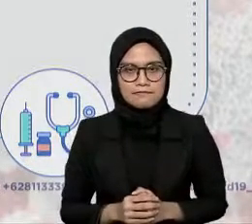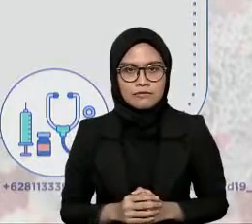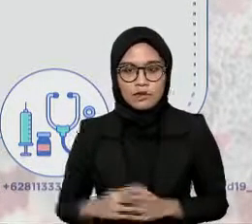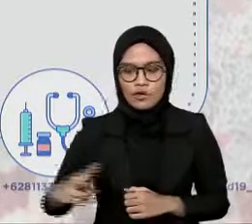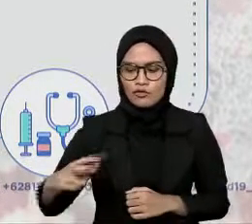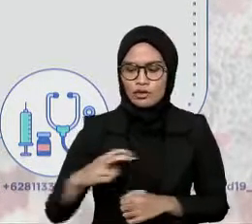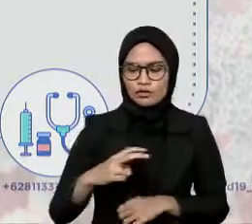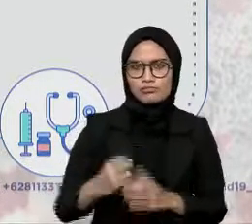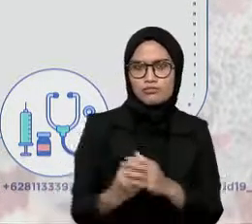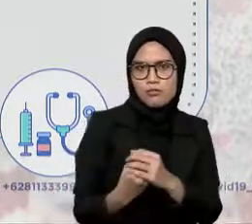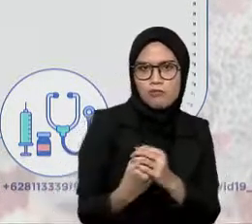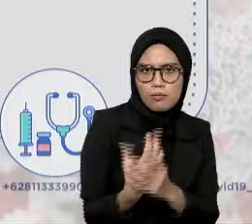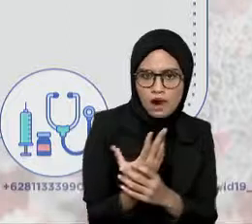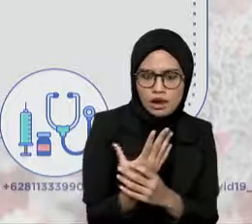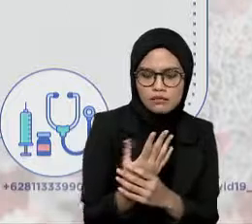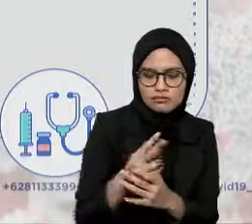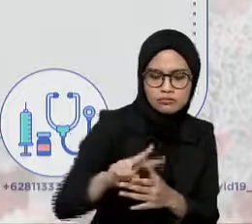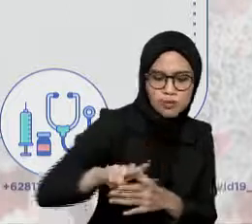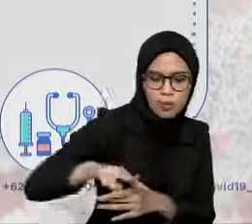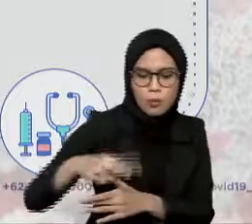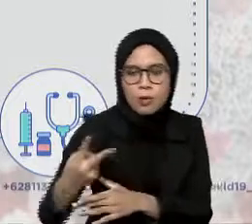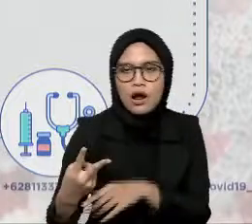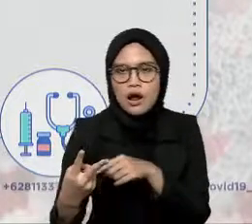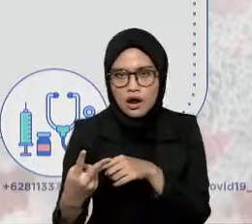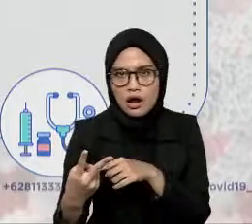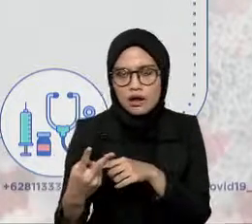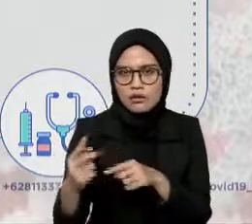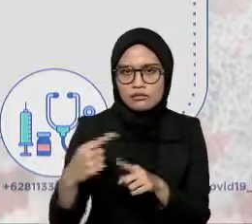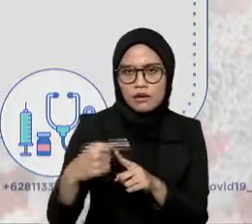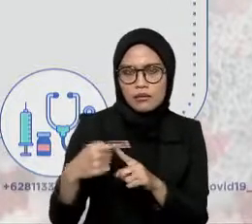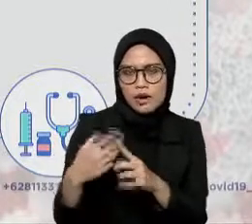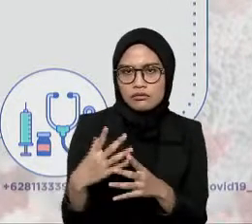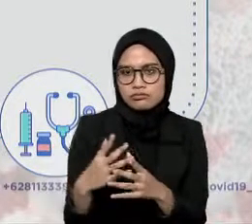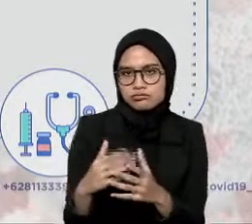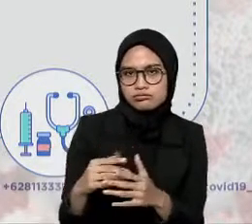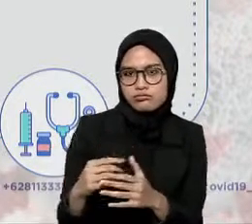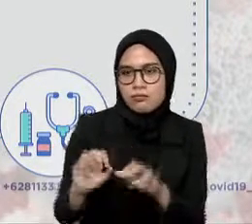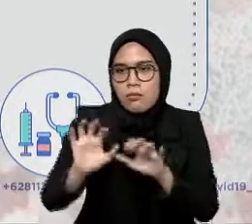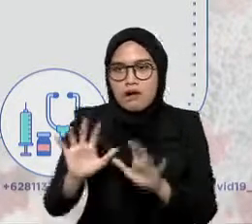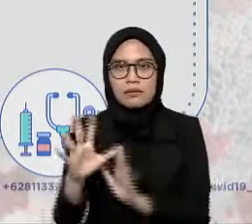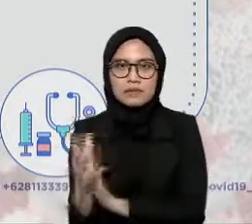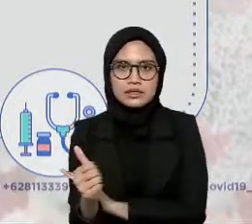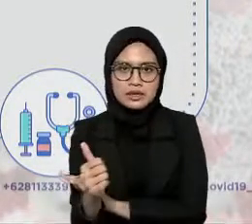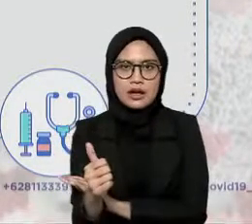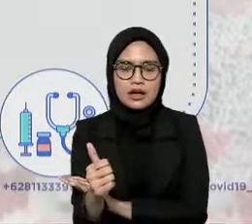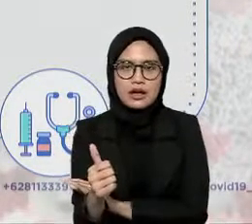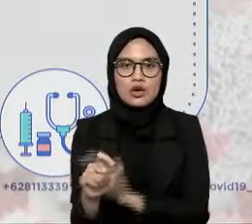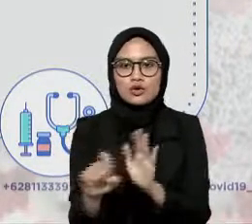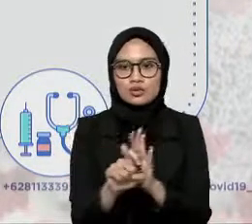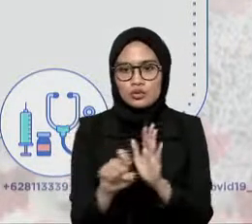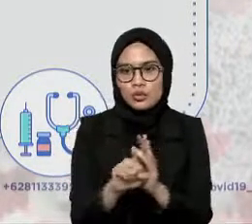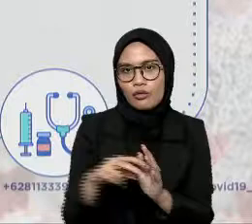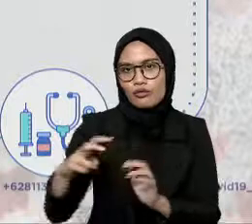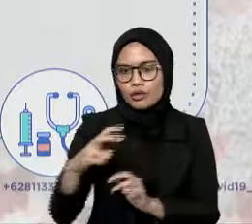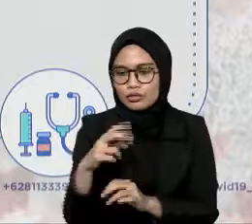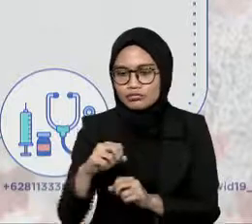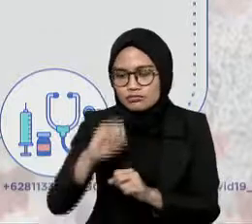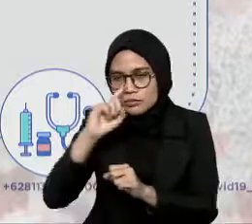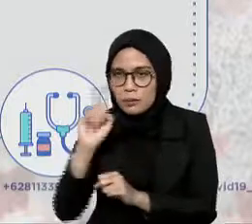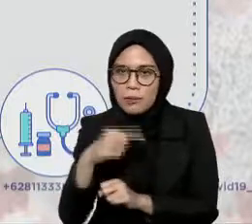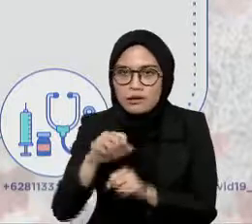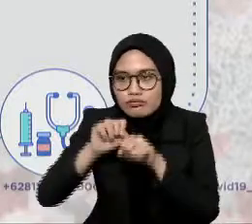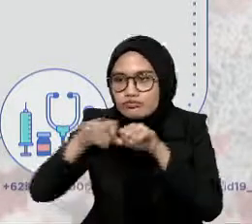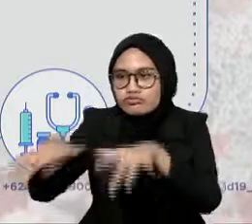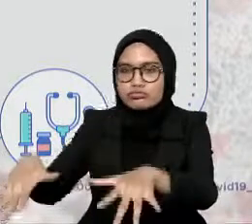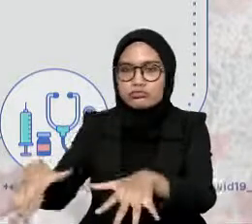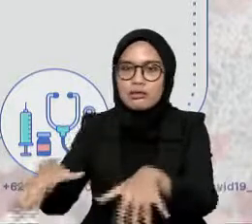karakteristik virus, terutama dapat memperburuk pandemi COVID-19 seperti lebih mudah menular, lebih parah